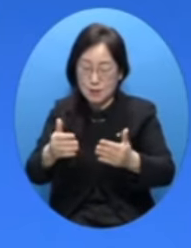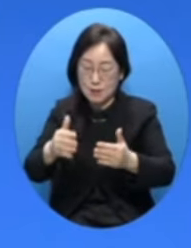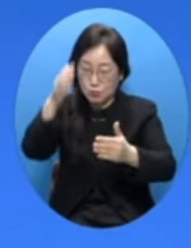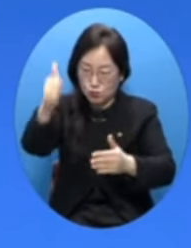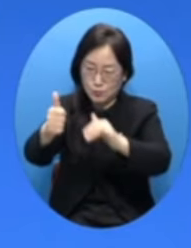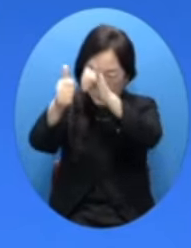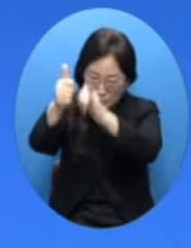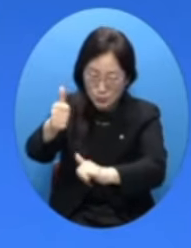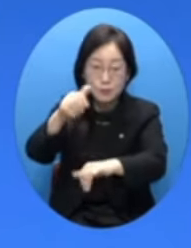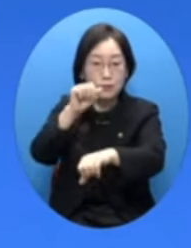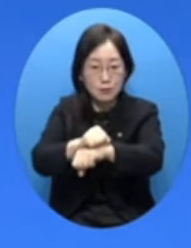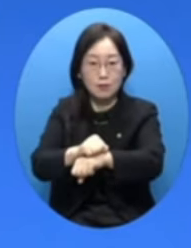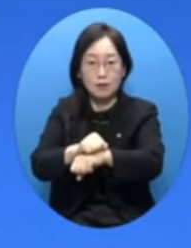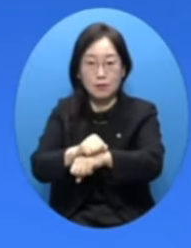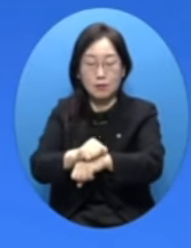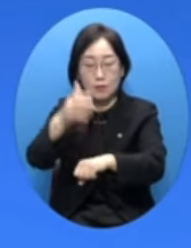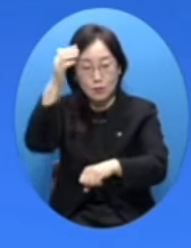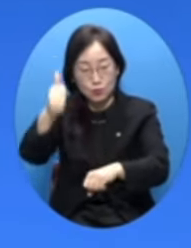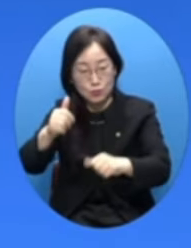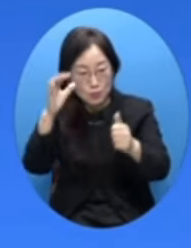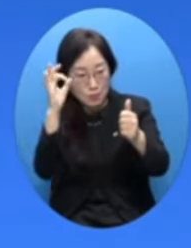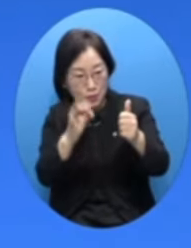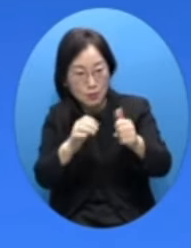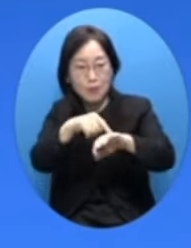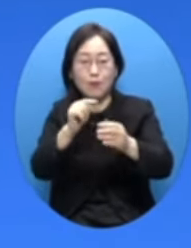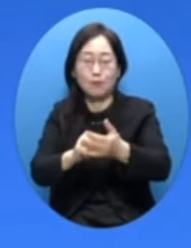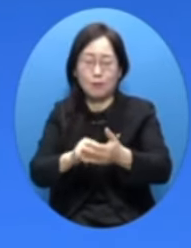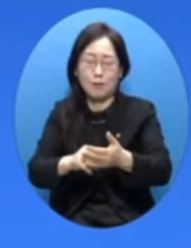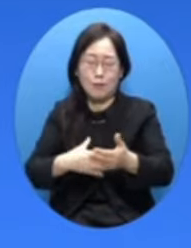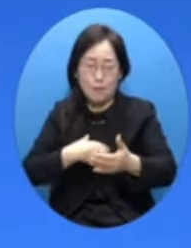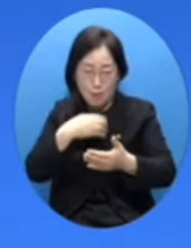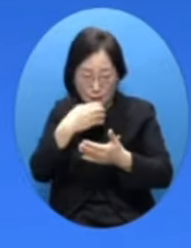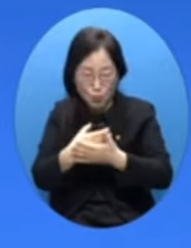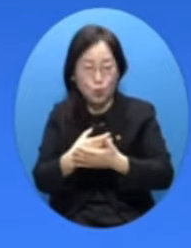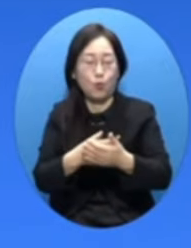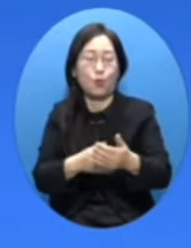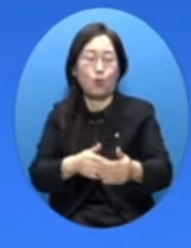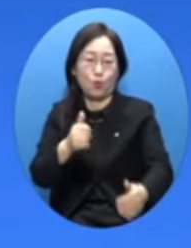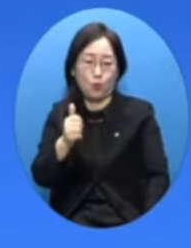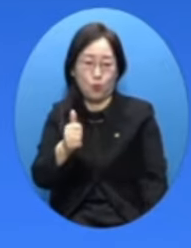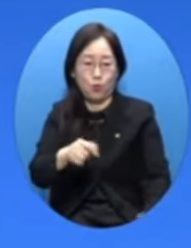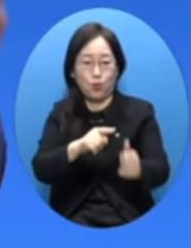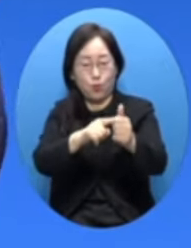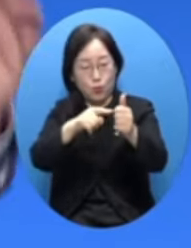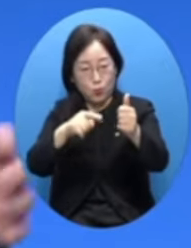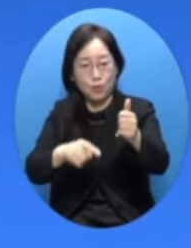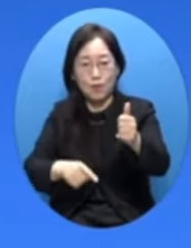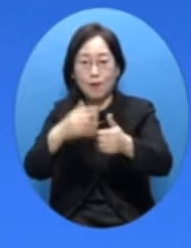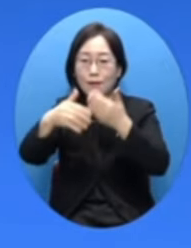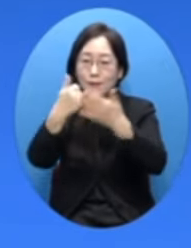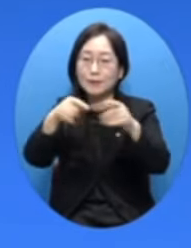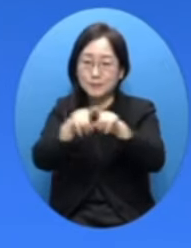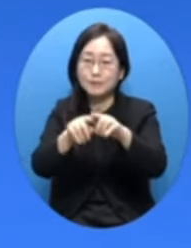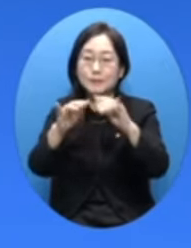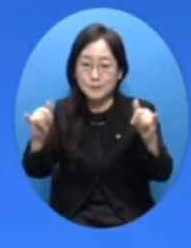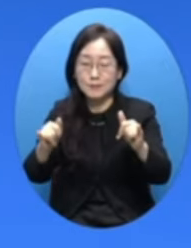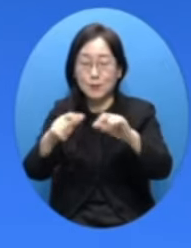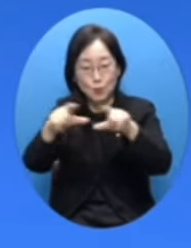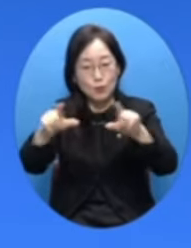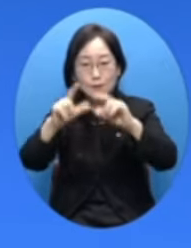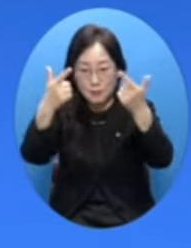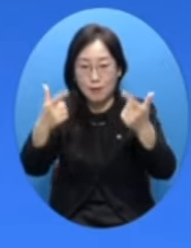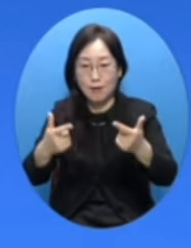섬겼든지 주인의 마음을 감동시켜서 저 사람은 보통 사람이 아니구나, 하나님이 함께 하시는 사람이구나,